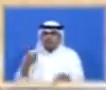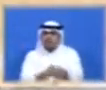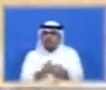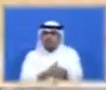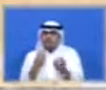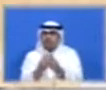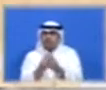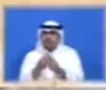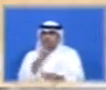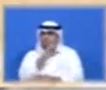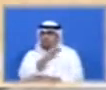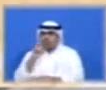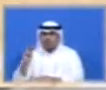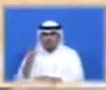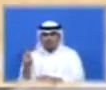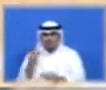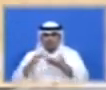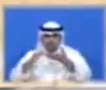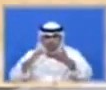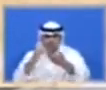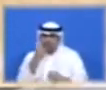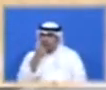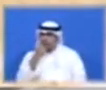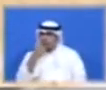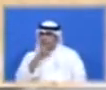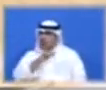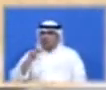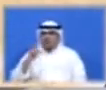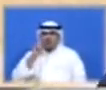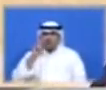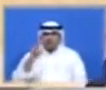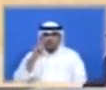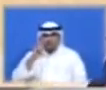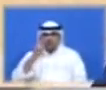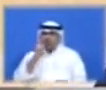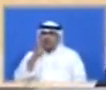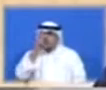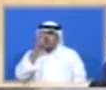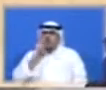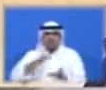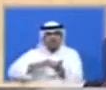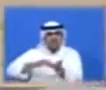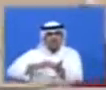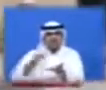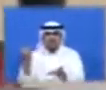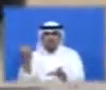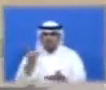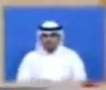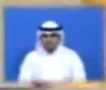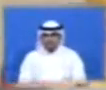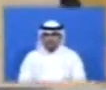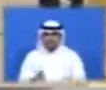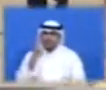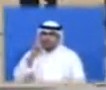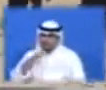كيفية التعامل وعملية الإنقاذ والتخلص وتأمين المنطقة ورفع هذه الأشياء. نفذ